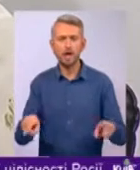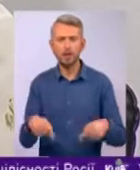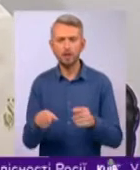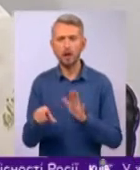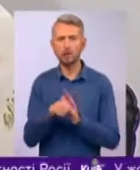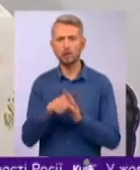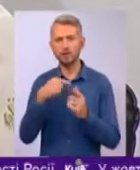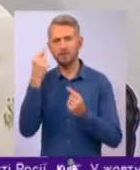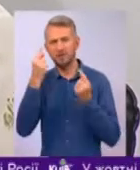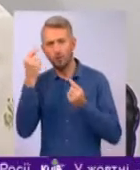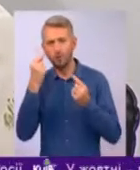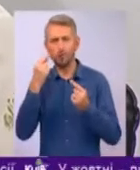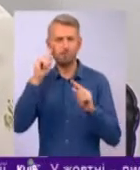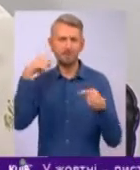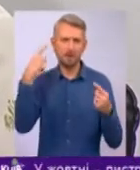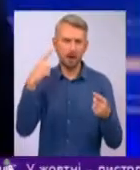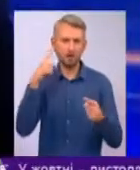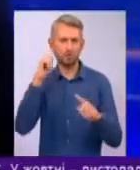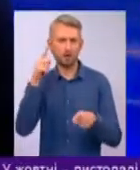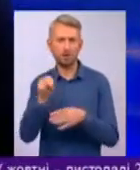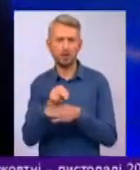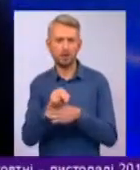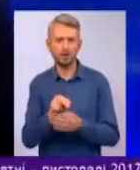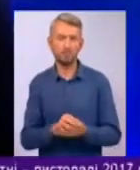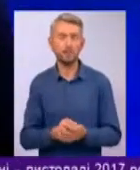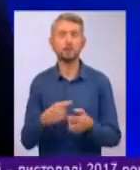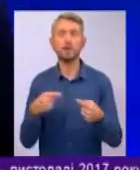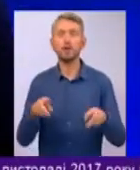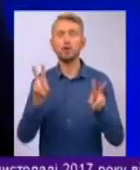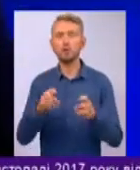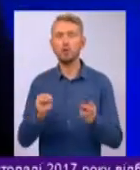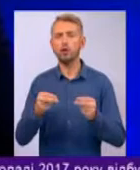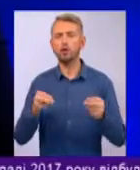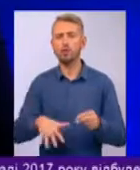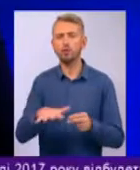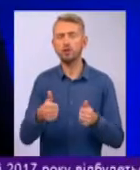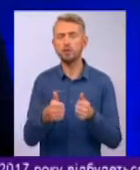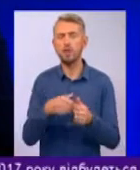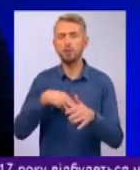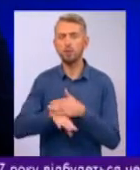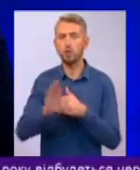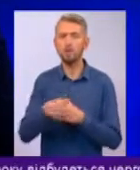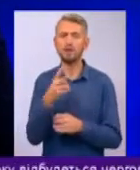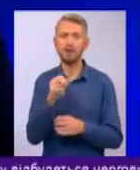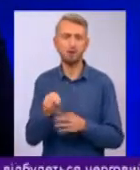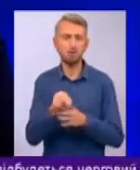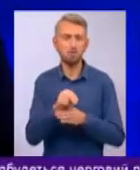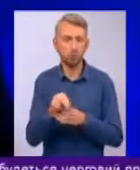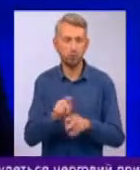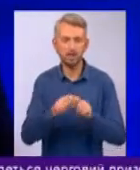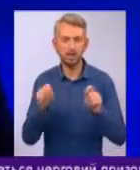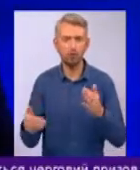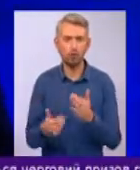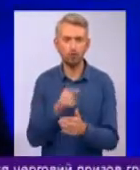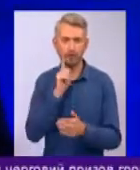психологом, з психіатрами, психотерапевтами. І до інших тем. На Контрактовій площі біля метро після капітального ремонту відкрили